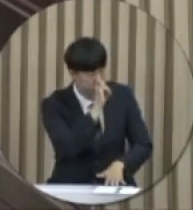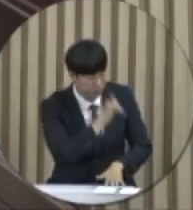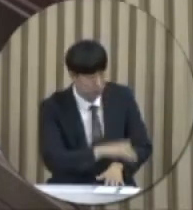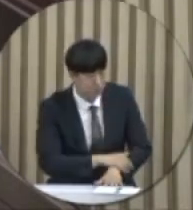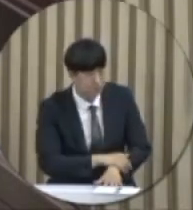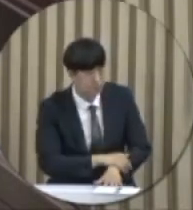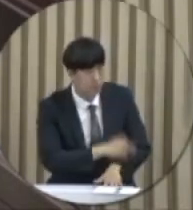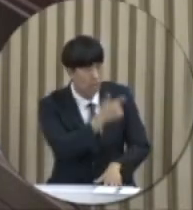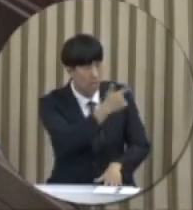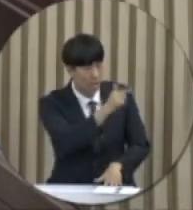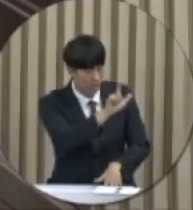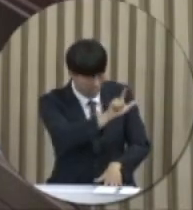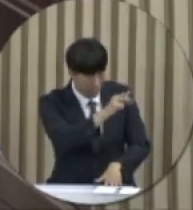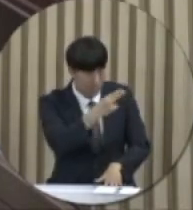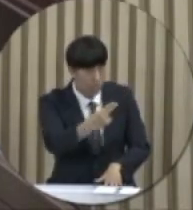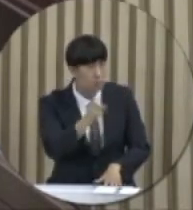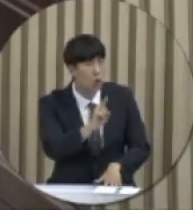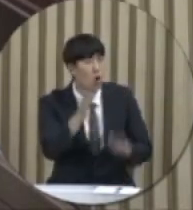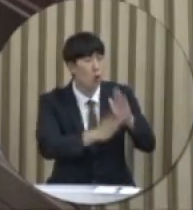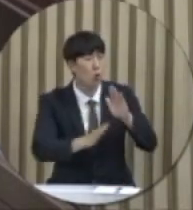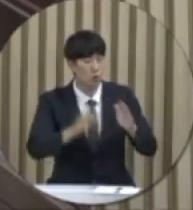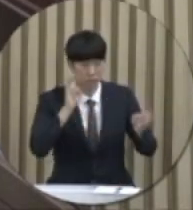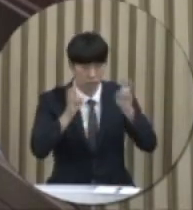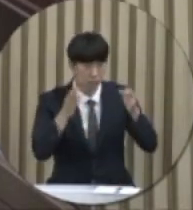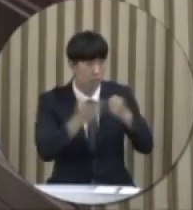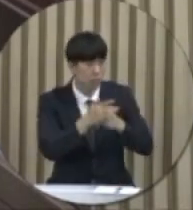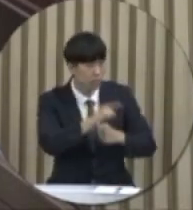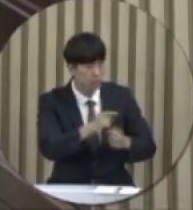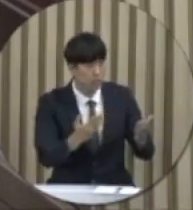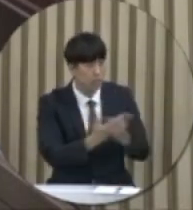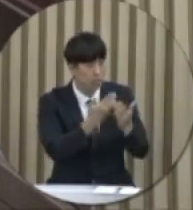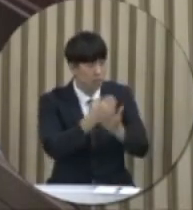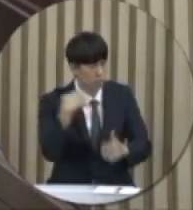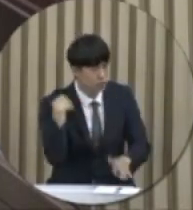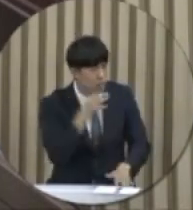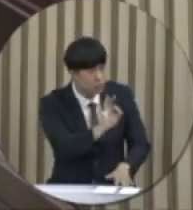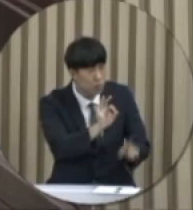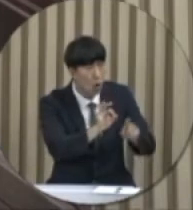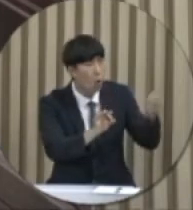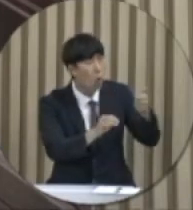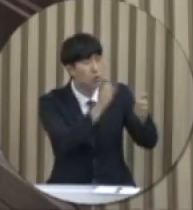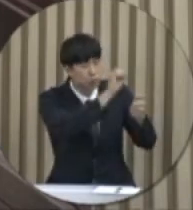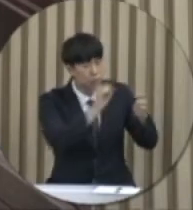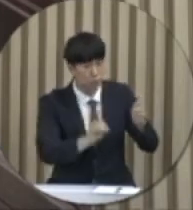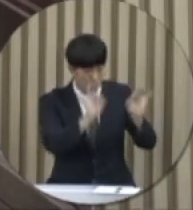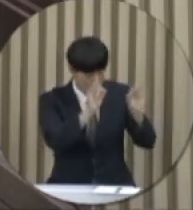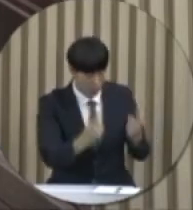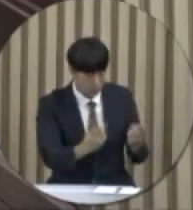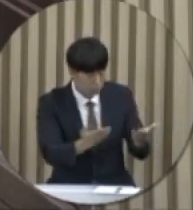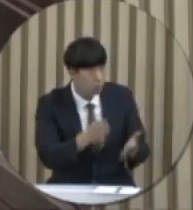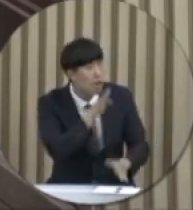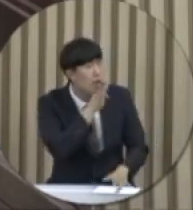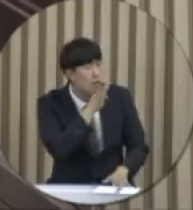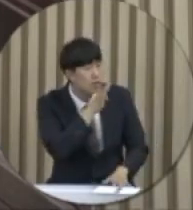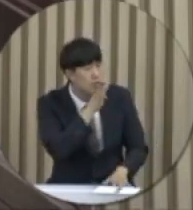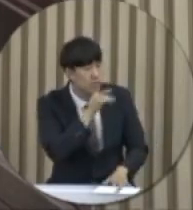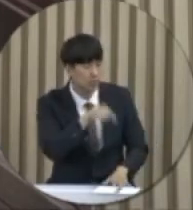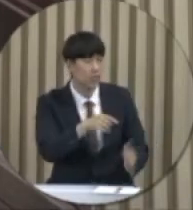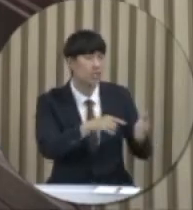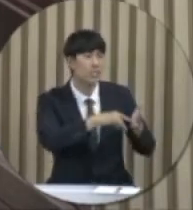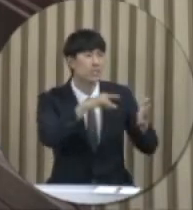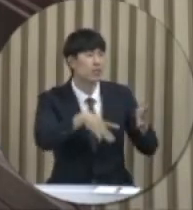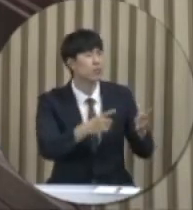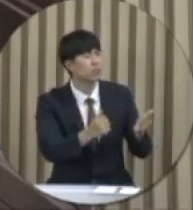근데 LH는 공기업이기 때문에 그 개발부담금 자체를 50% 할인해준다는 거겠죠. 저는 이게 세금이라고